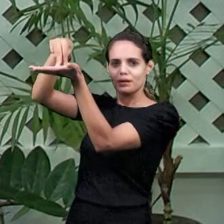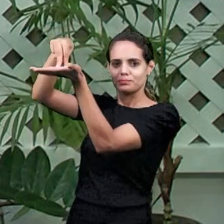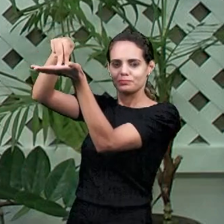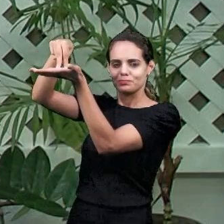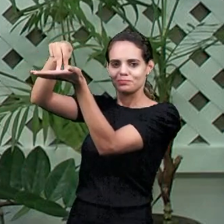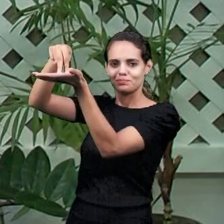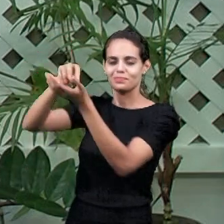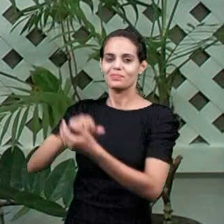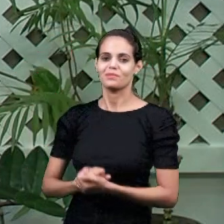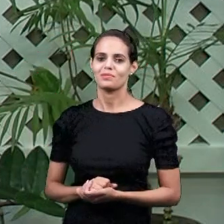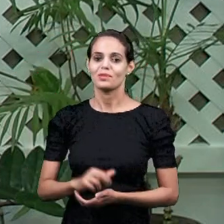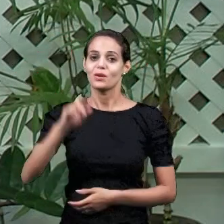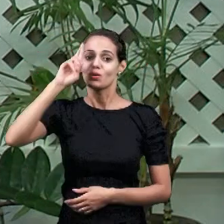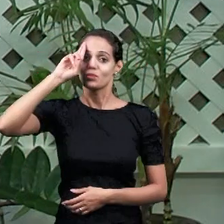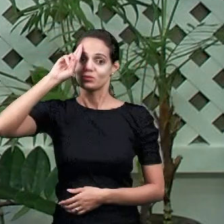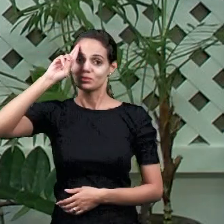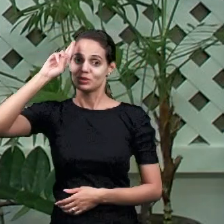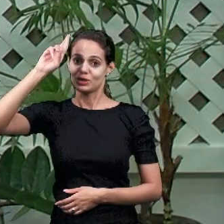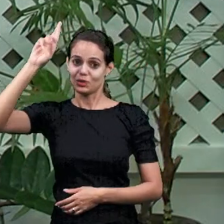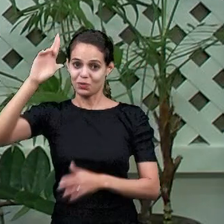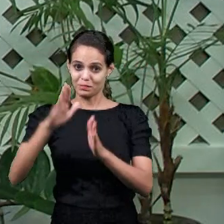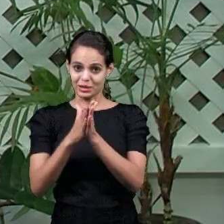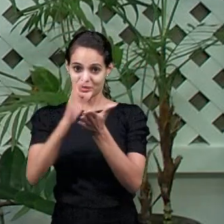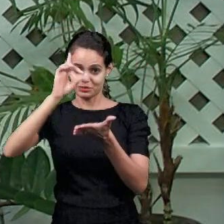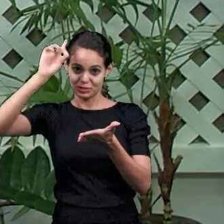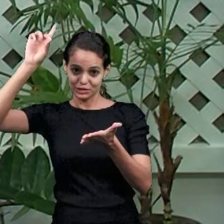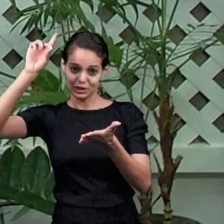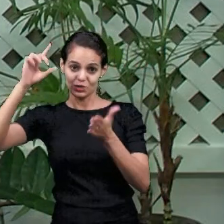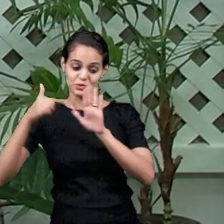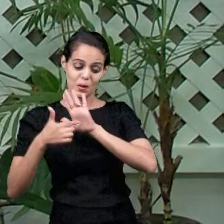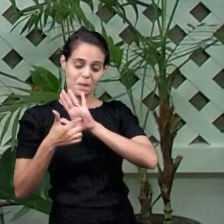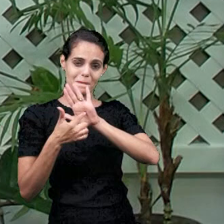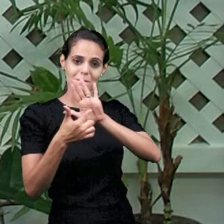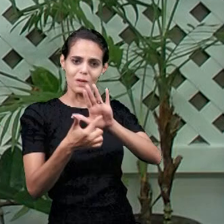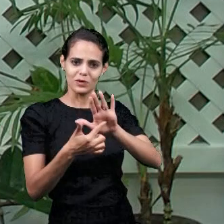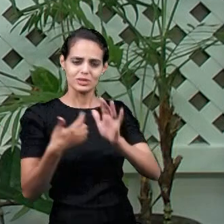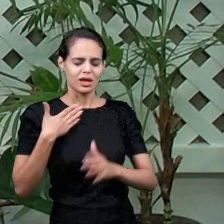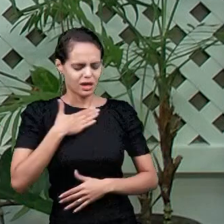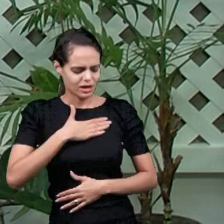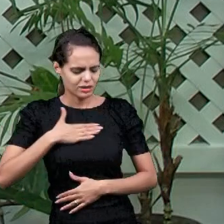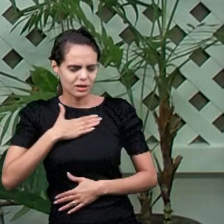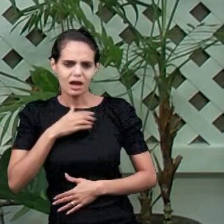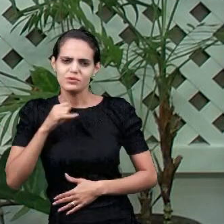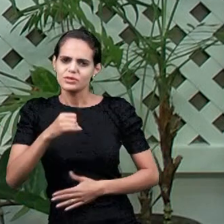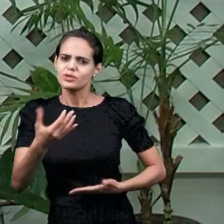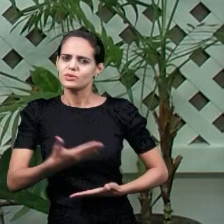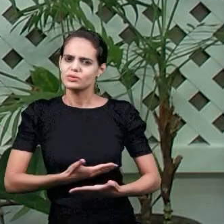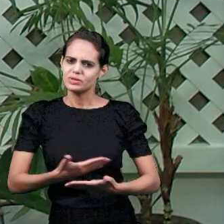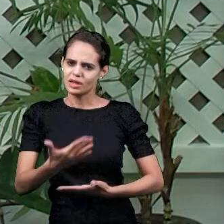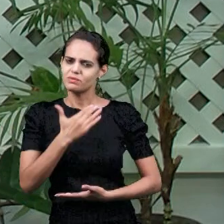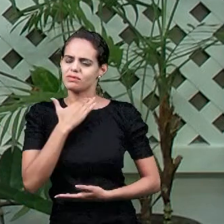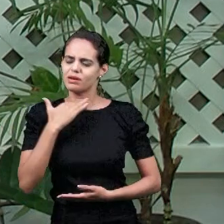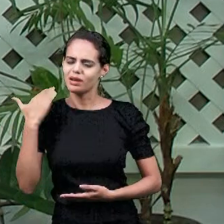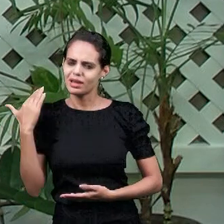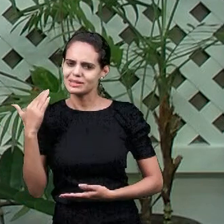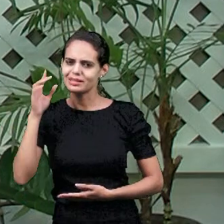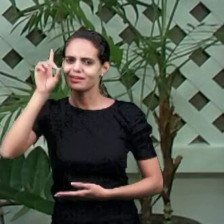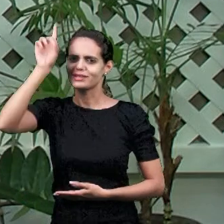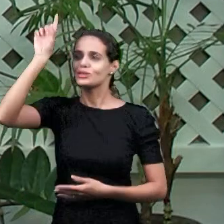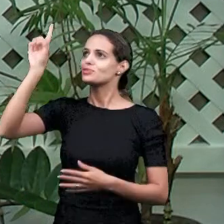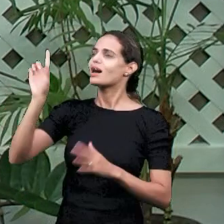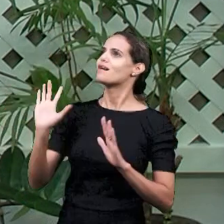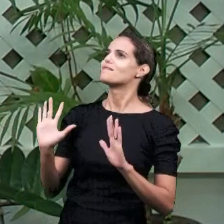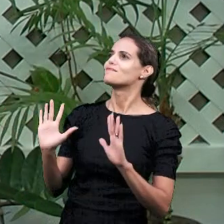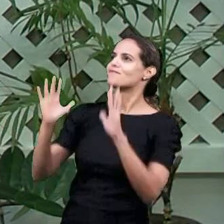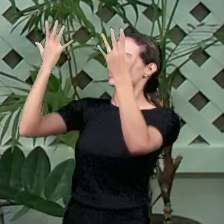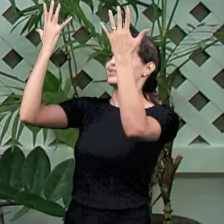c'est agréable au Seigneur le décès de ses saints. Ce qui pour nous, c'est la souffrance, douleur, larmes, pour Dieu, c'est